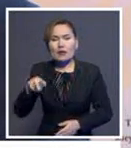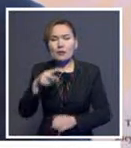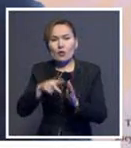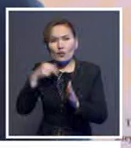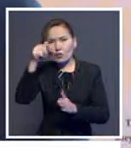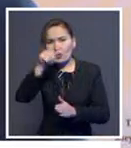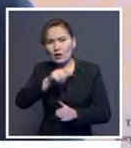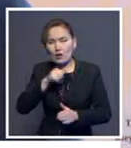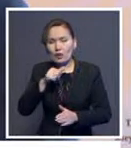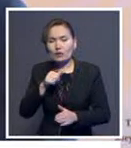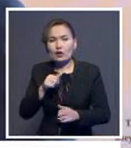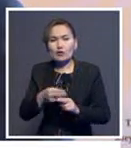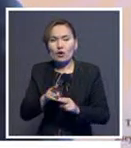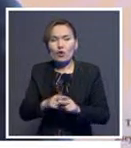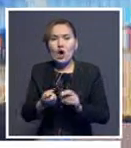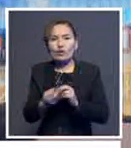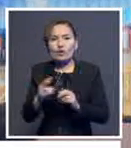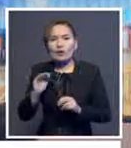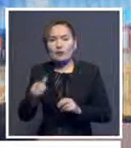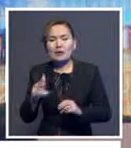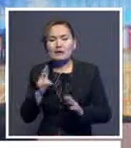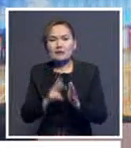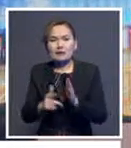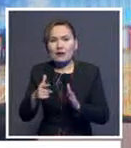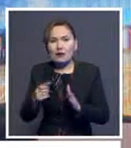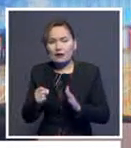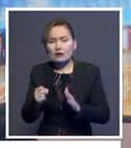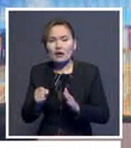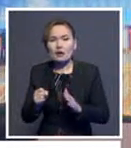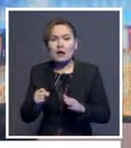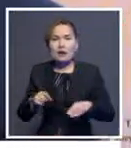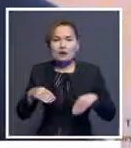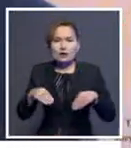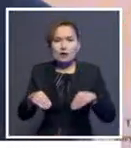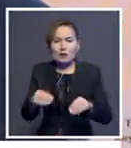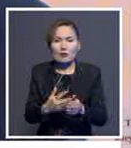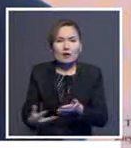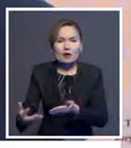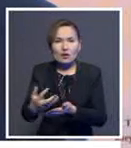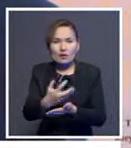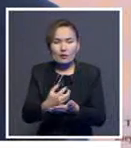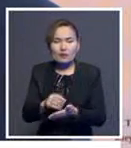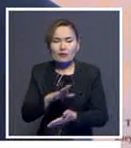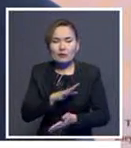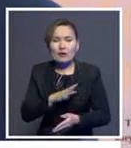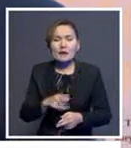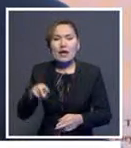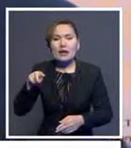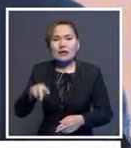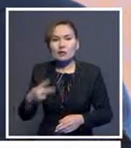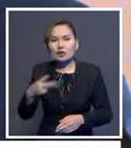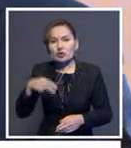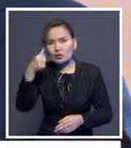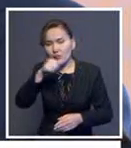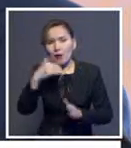12780 гектарға жерге ауыл шаруашылығының дақылдары егілді. Агробизнес 2020 бағдарламасы